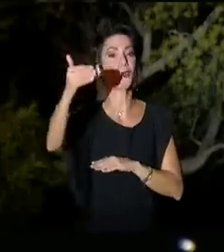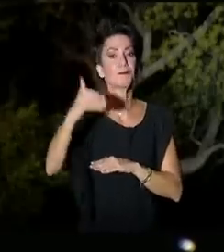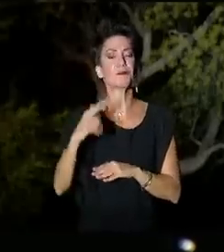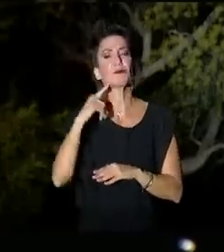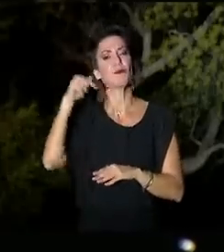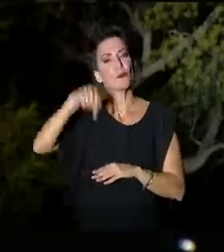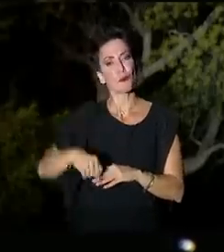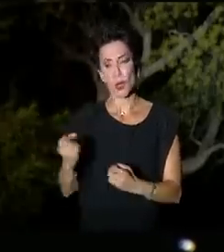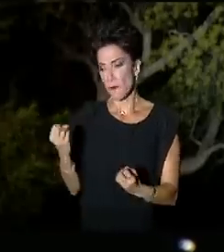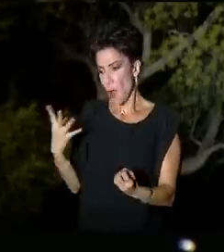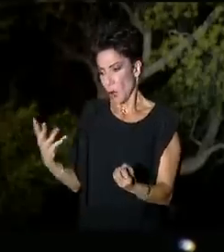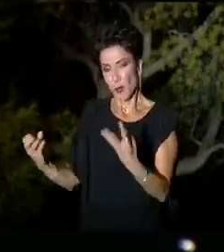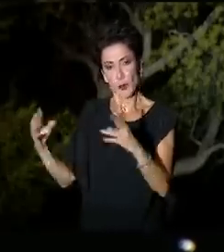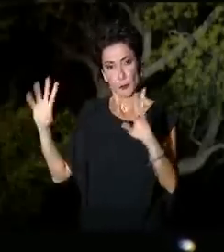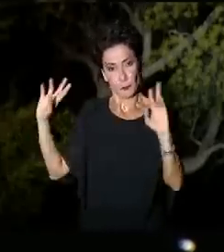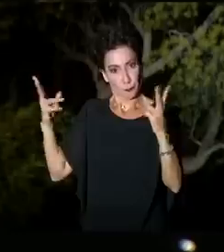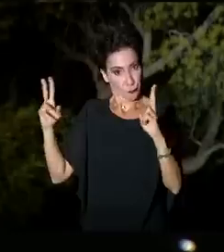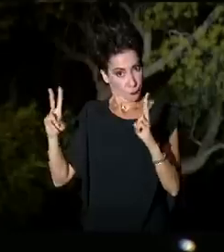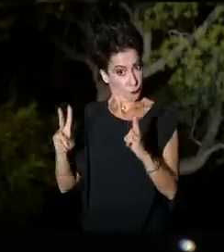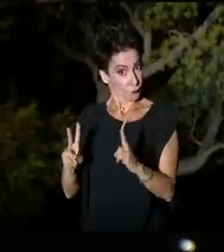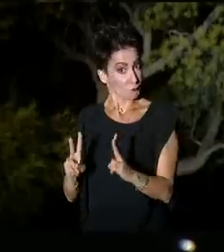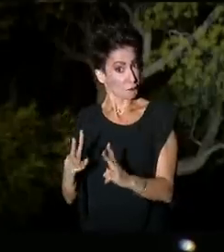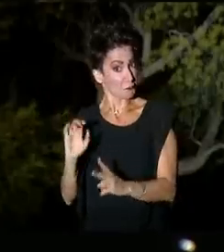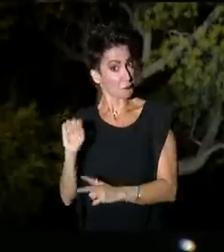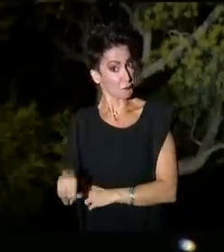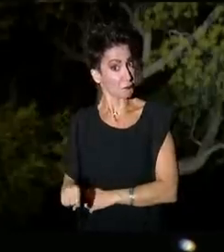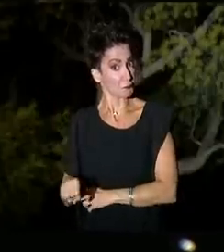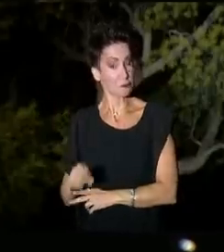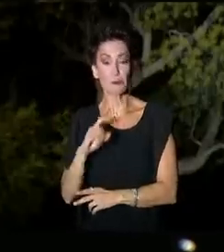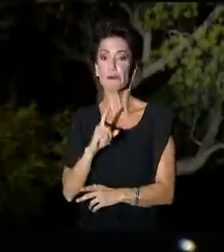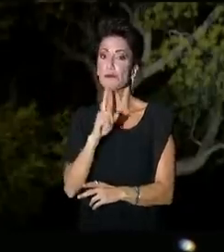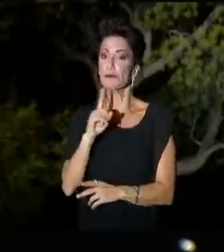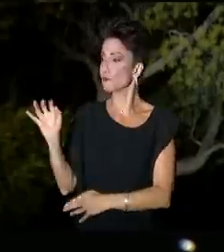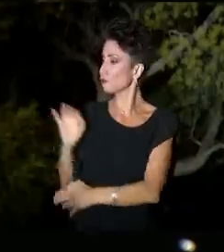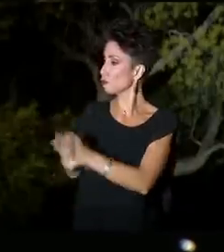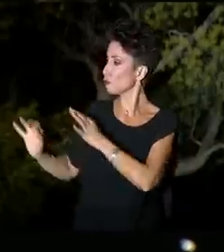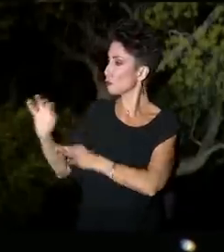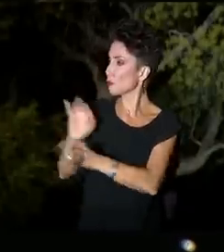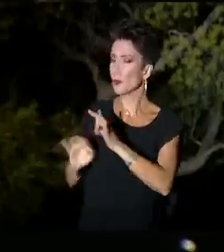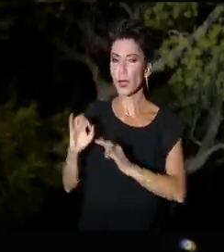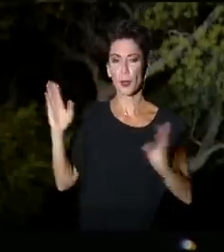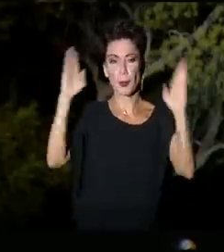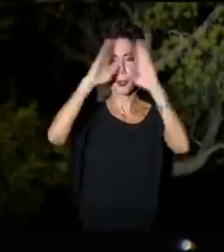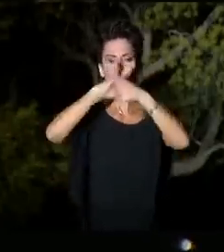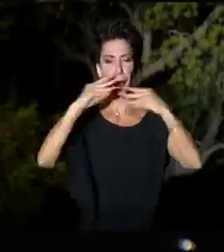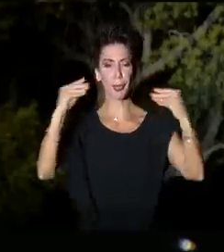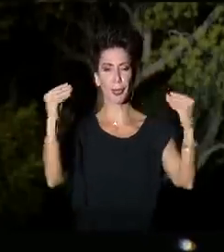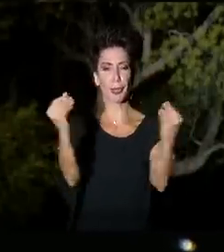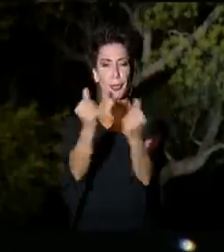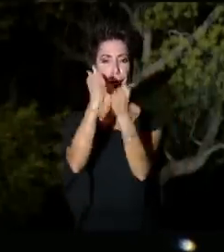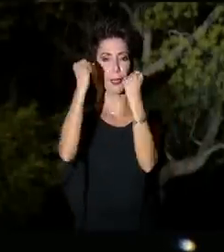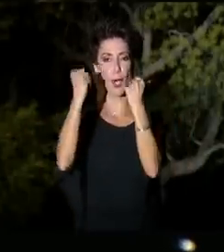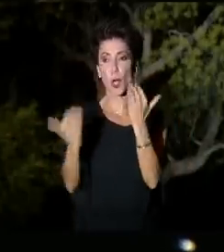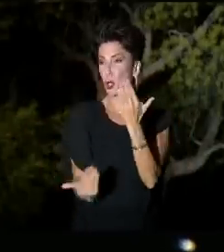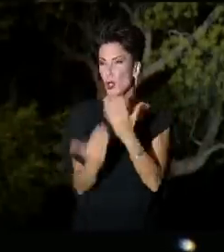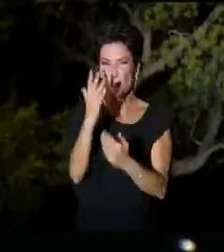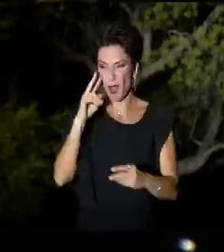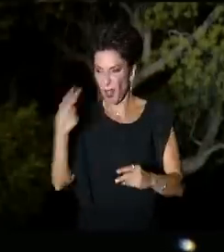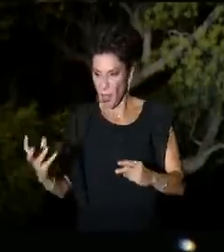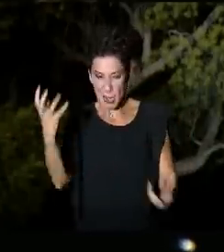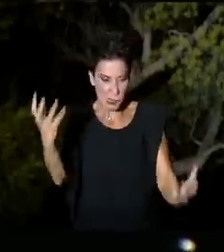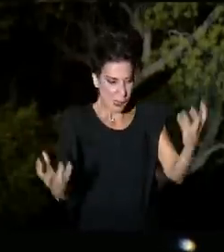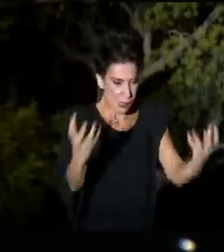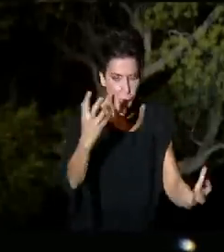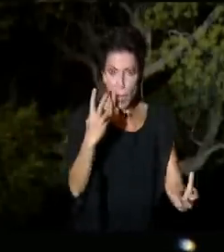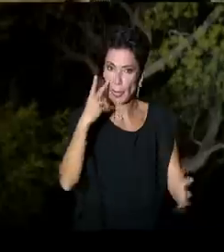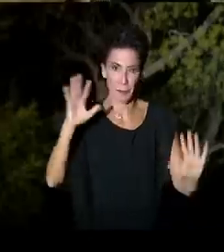λιγότερα. Είναι, όπως με διαβεβαιώνουν, σχεδόν αόρατα την ημέρα, με